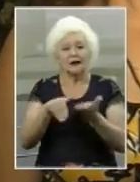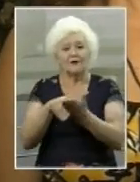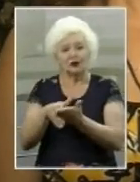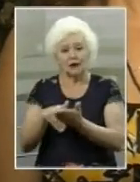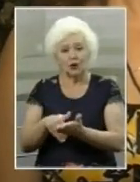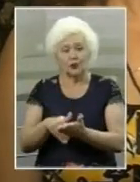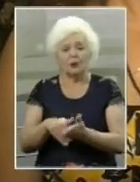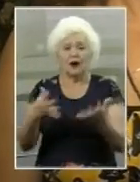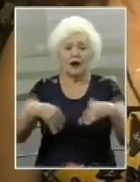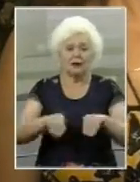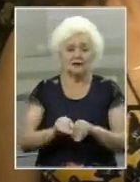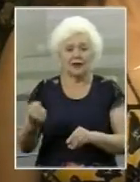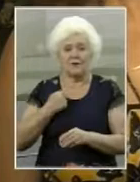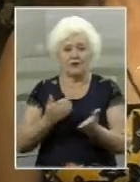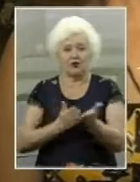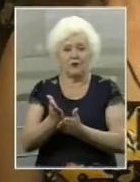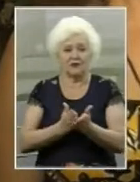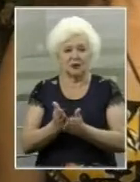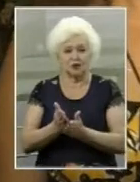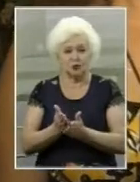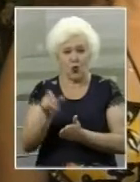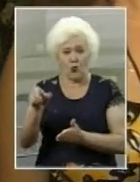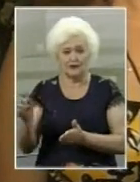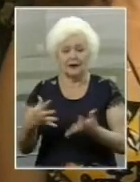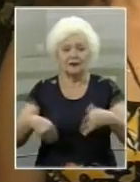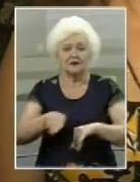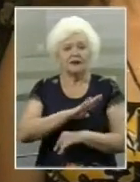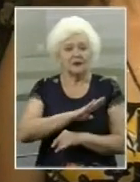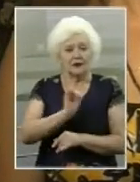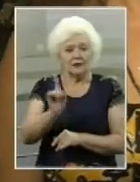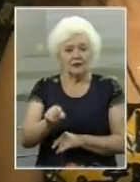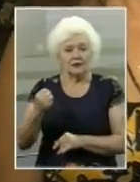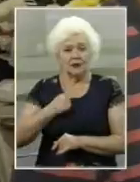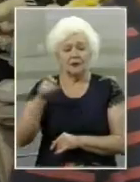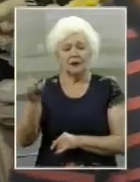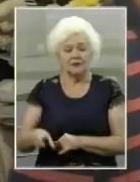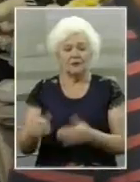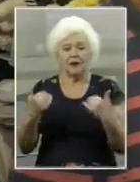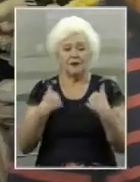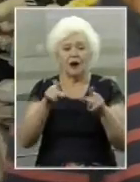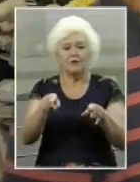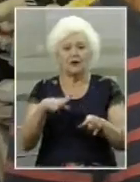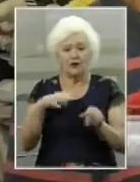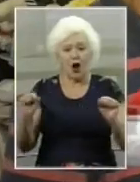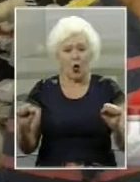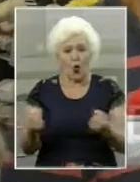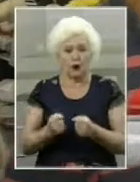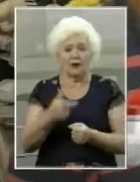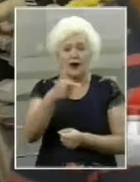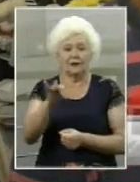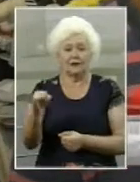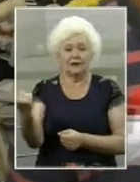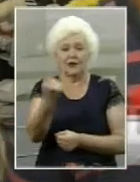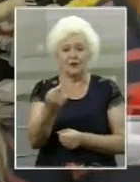допомагає сім'ям військовослужбовців, сім'ям загиблих воїнів. Нам було холодно, Галина Івановна одна з перших